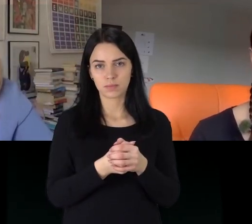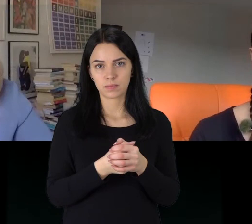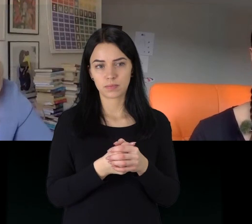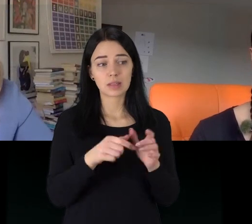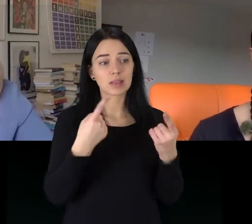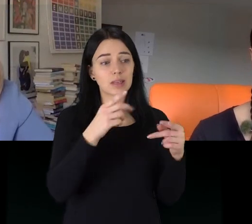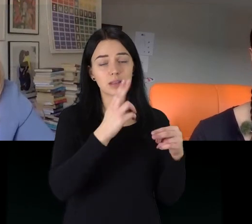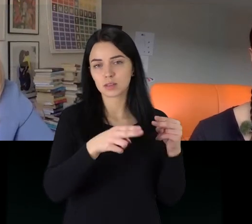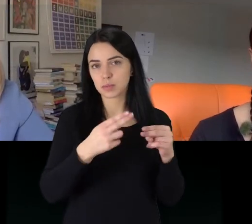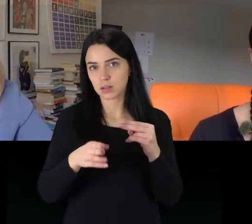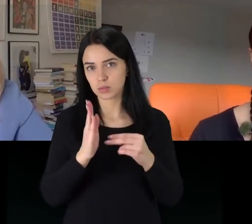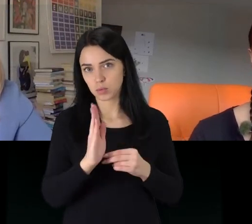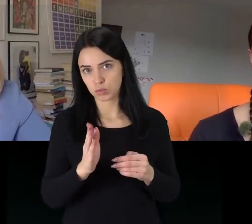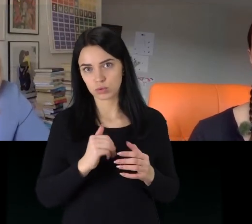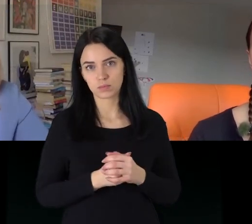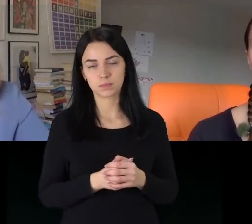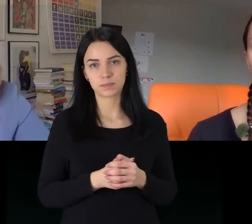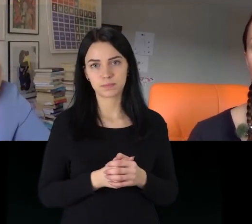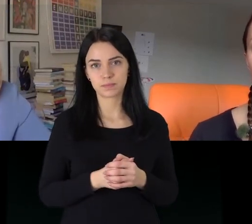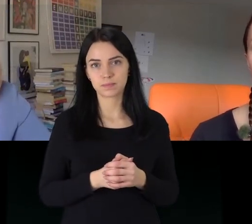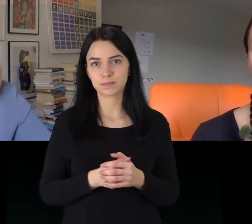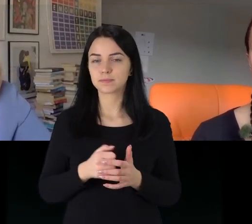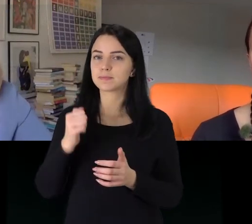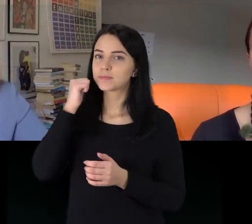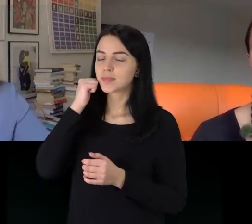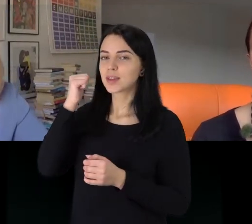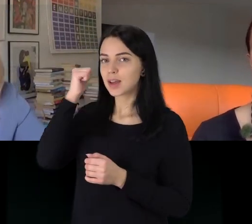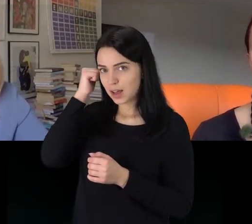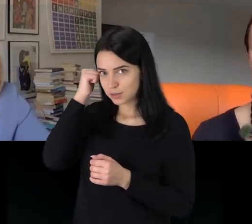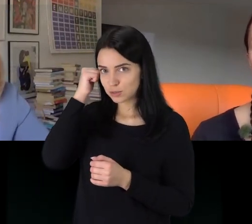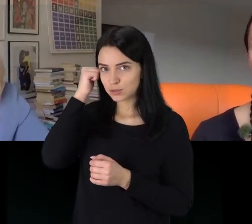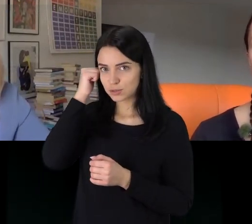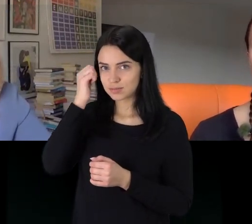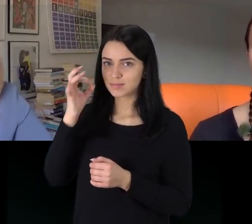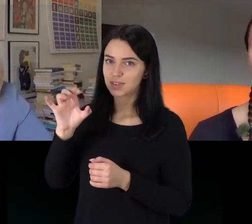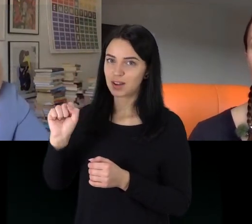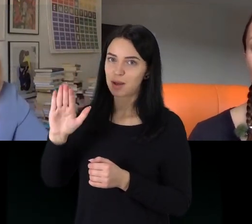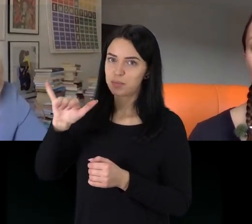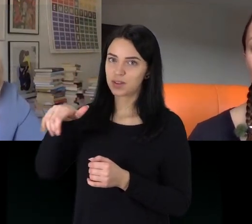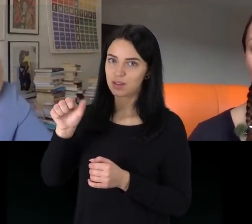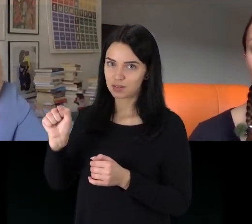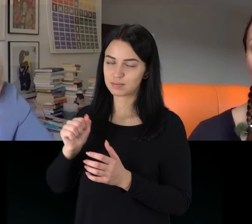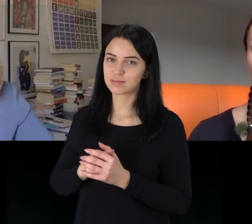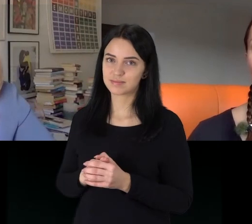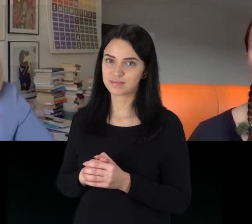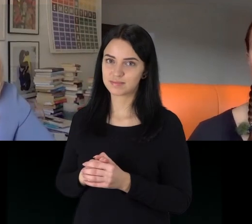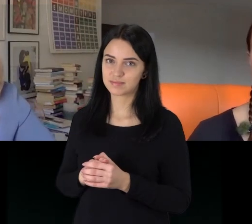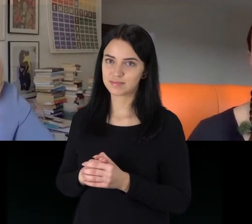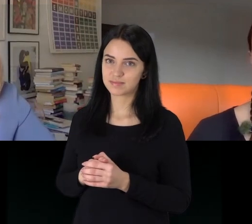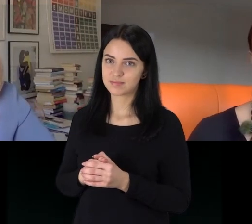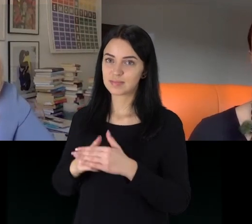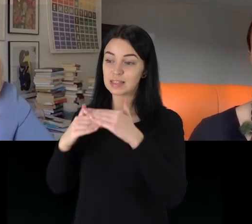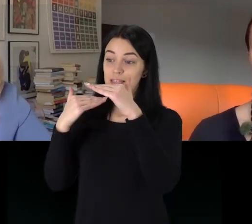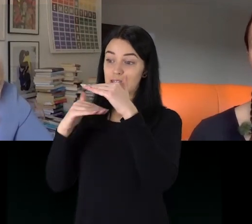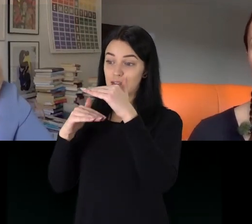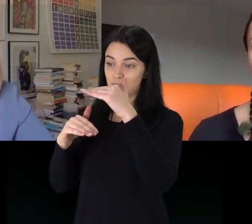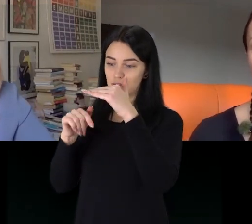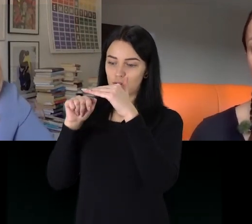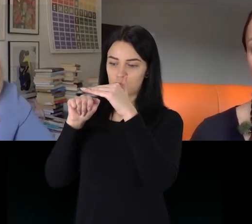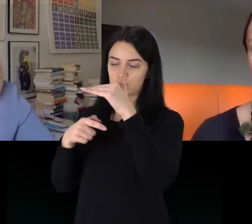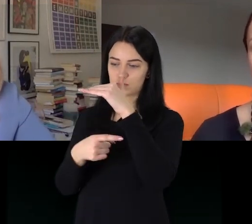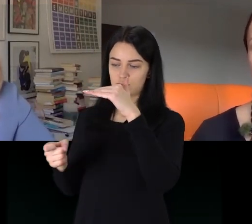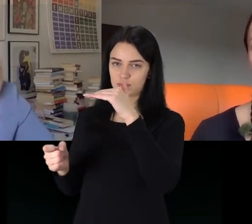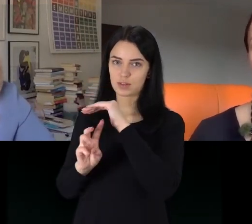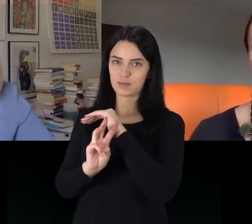kiti sprendimai. Labai ačiū Jums, Gabija. Mes įdėsim po video nuorodą, kad šeimos,